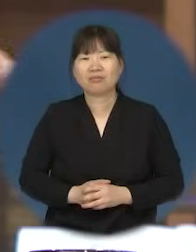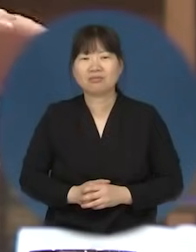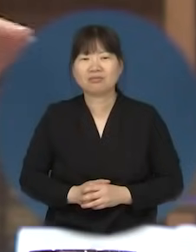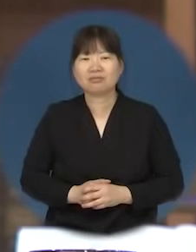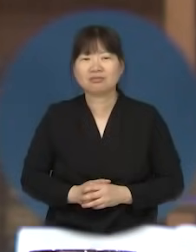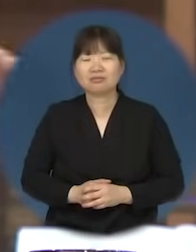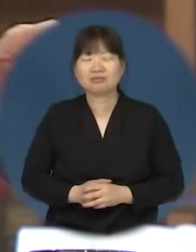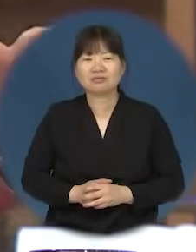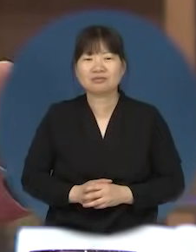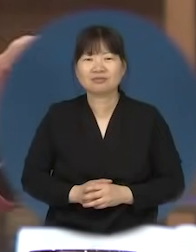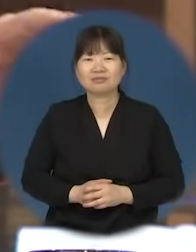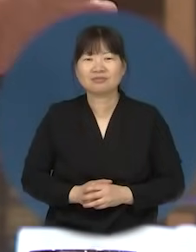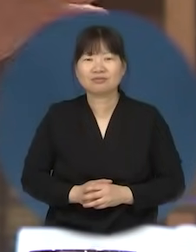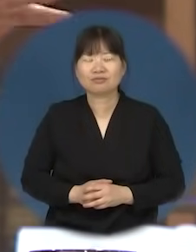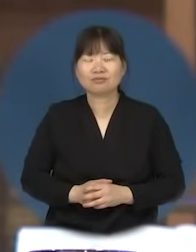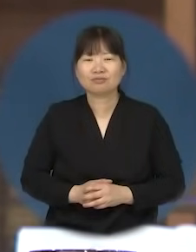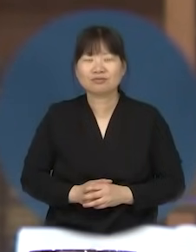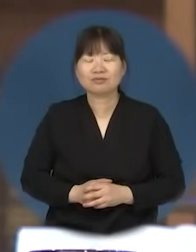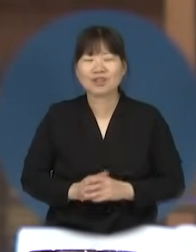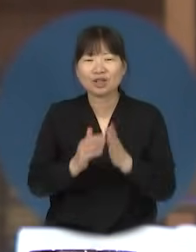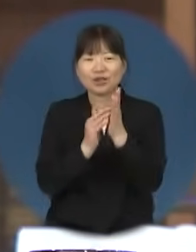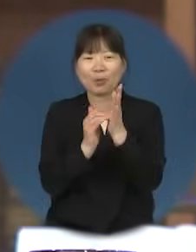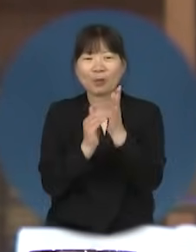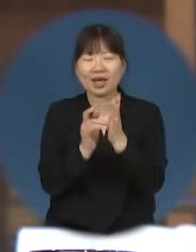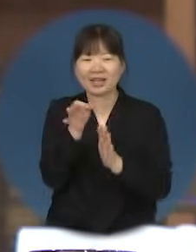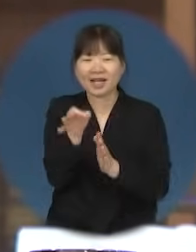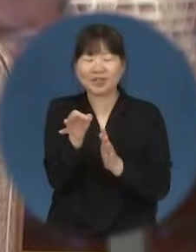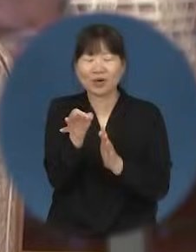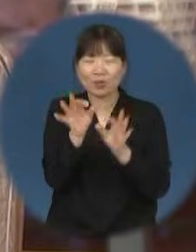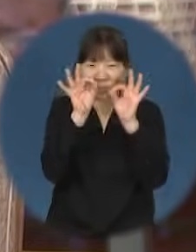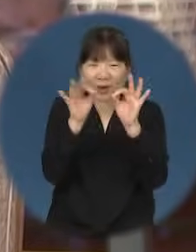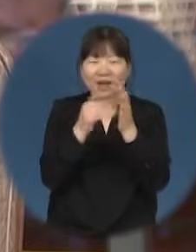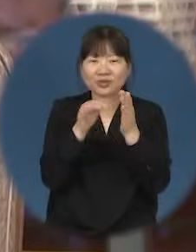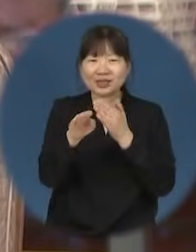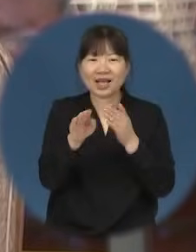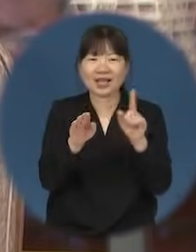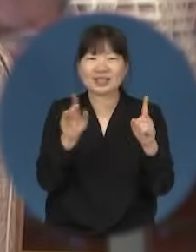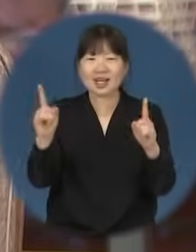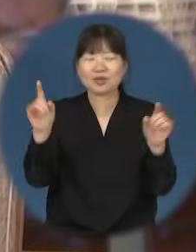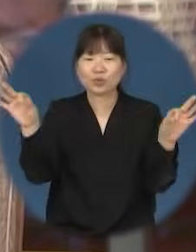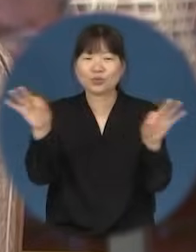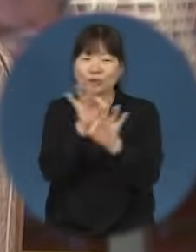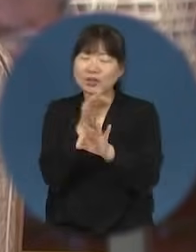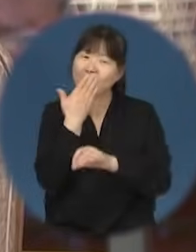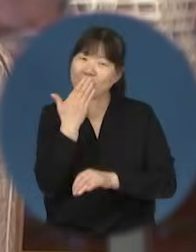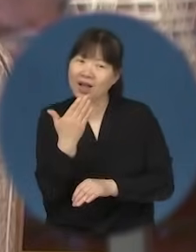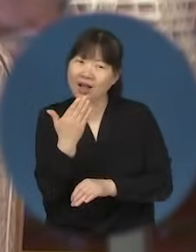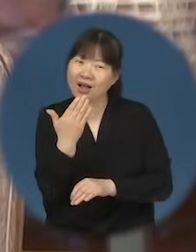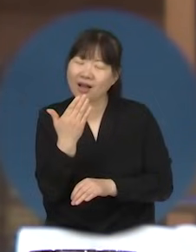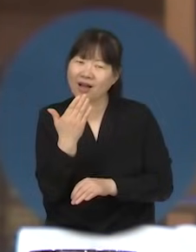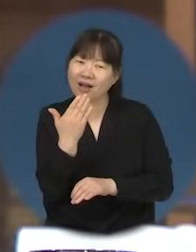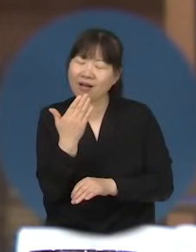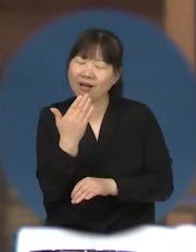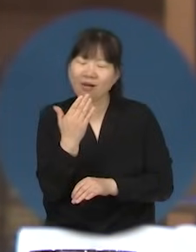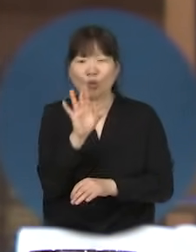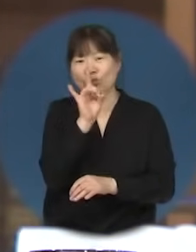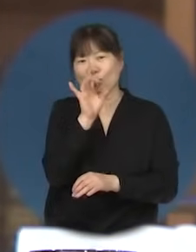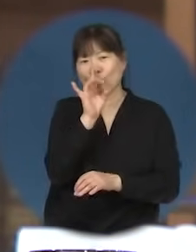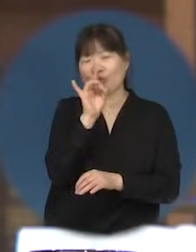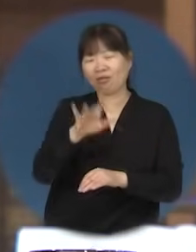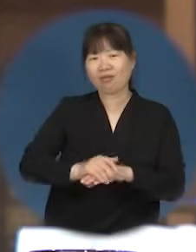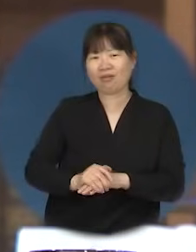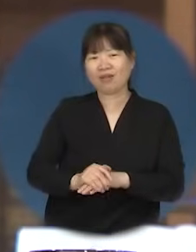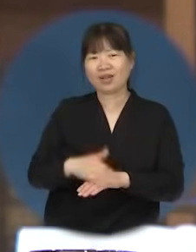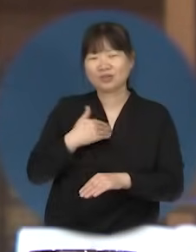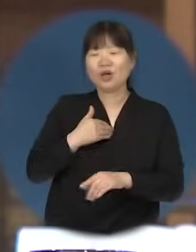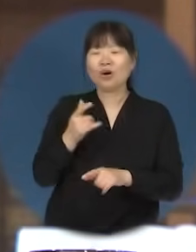저 옥션 같은 데 가서 그렇죠, 경매 가격을 예. 봐서 그러니까 1대1로 교환이 되냐 이거죠. 바꿀 수 있냐 이거죠. 아니죠. 돈